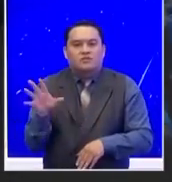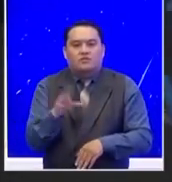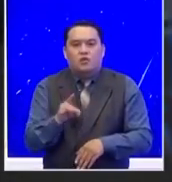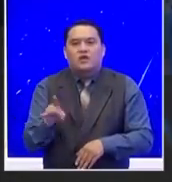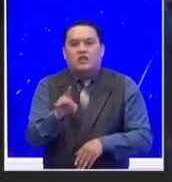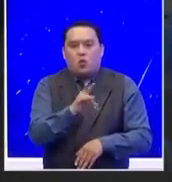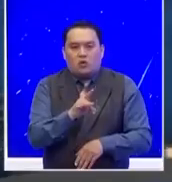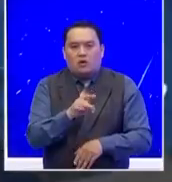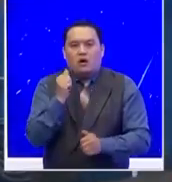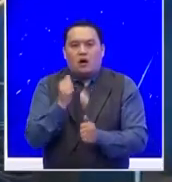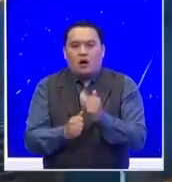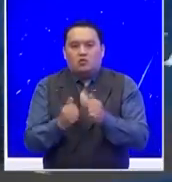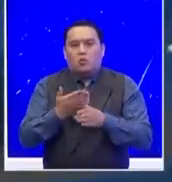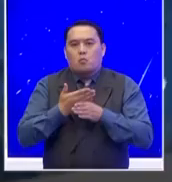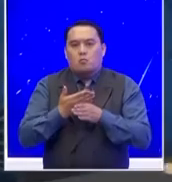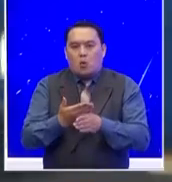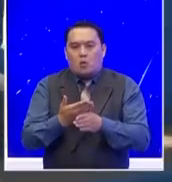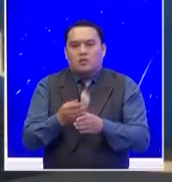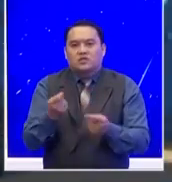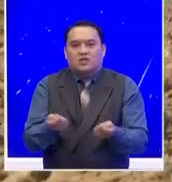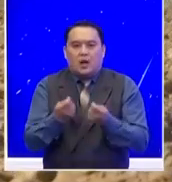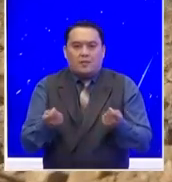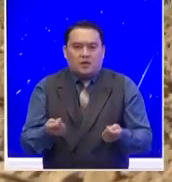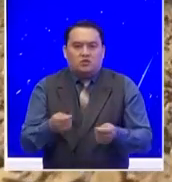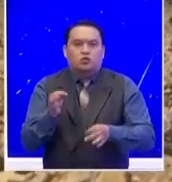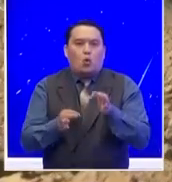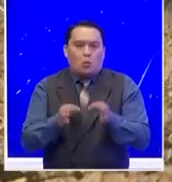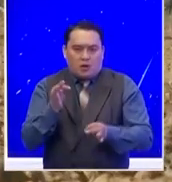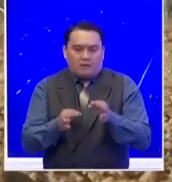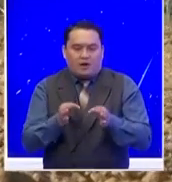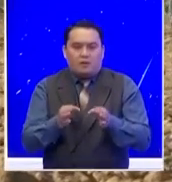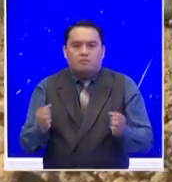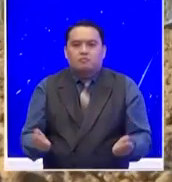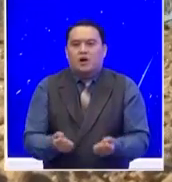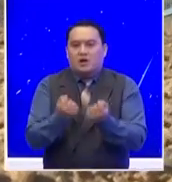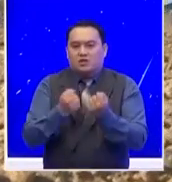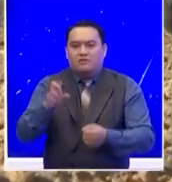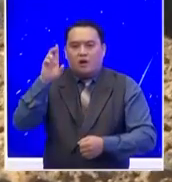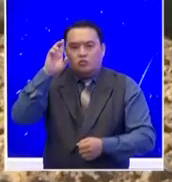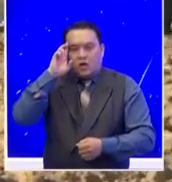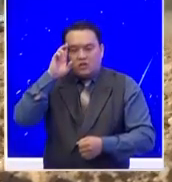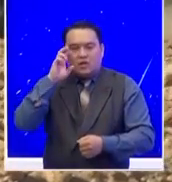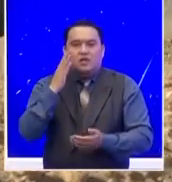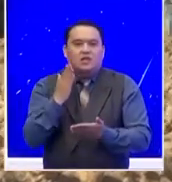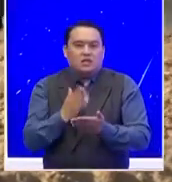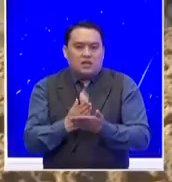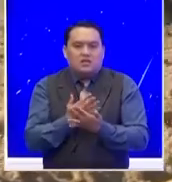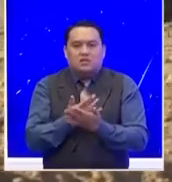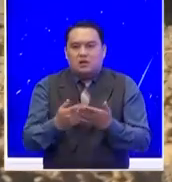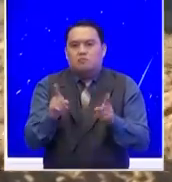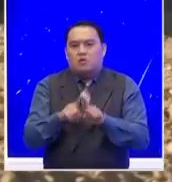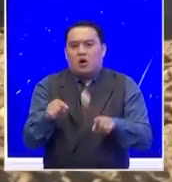региона. Ежегодно оказывается помощь с доставкой семян и дизтоплива. Колоссальную поддержку со стороны государства уже несколько лет